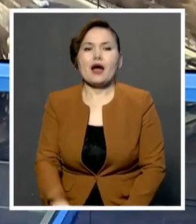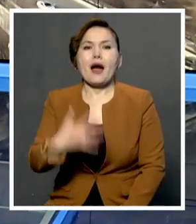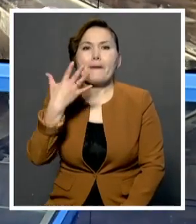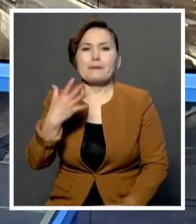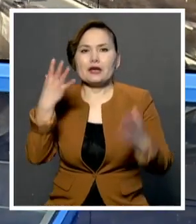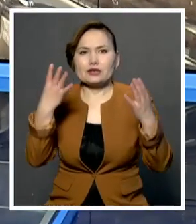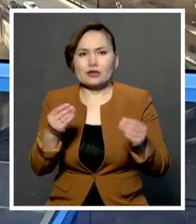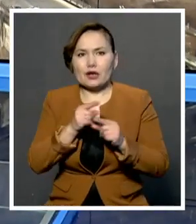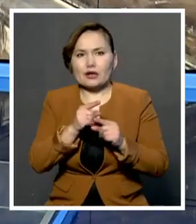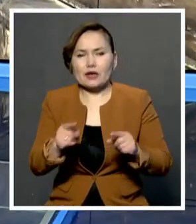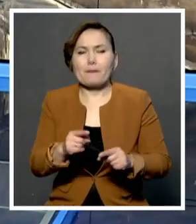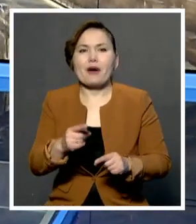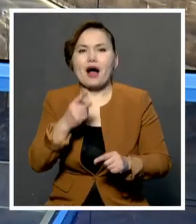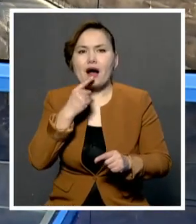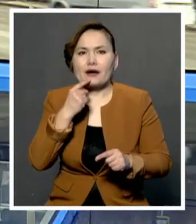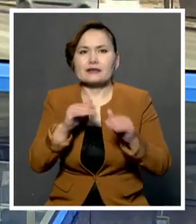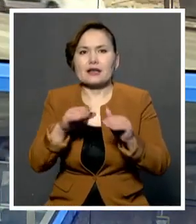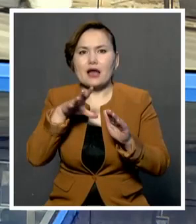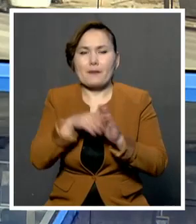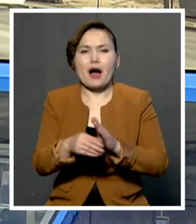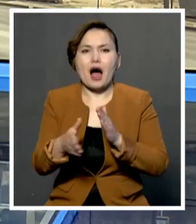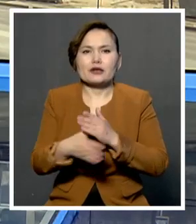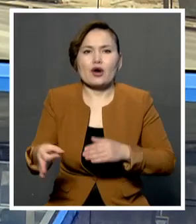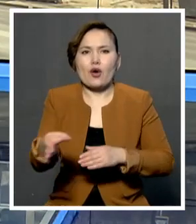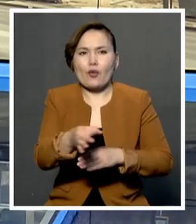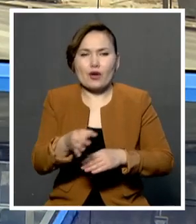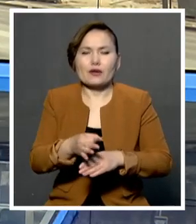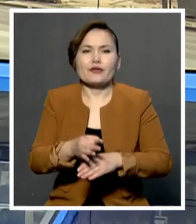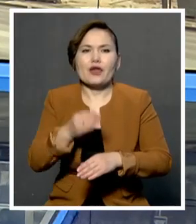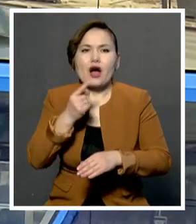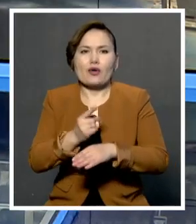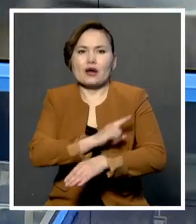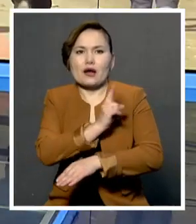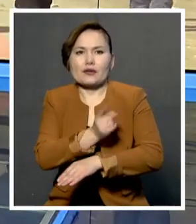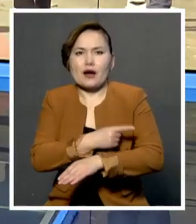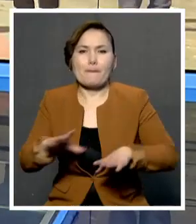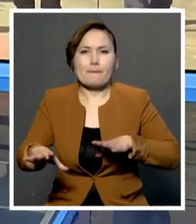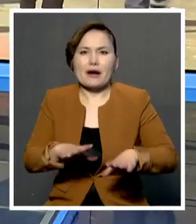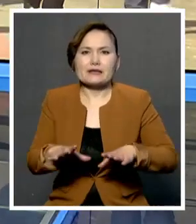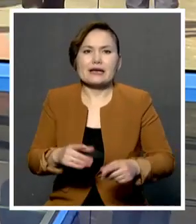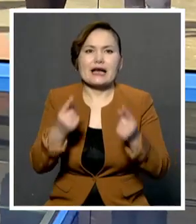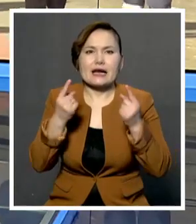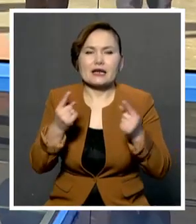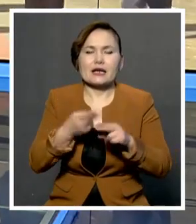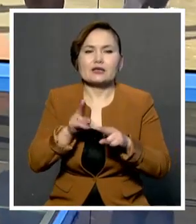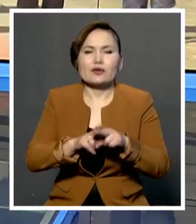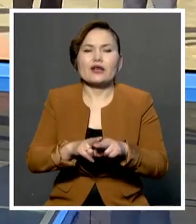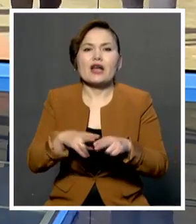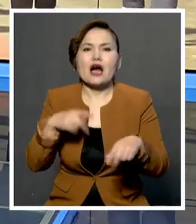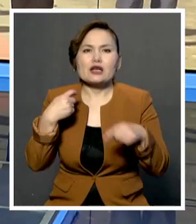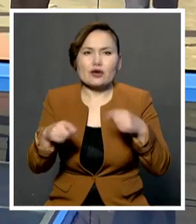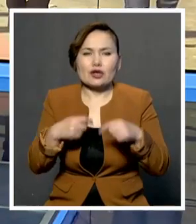5 күн бойы қызыл аймақта тұрған Атырау облысында карантин талаптары күшейтілді. Базарлар мен ірі сауда орындарына жексенбі күні жұмыс істеуге тыйым